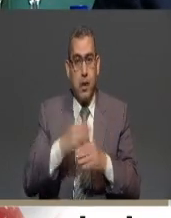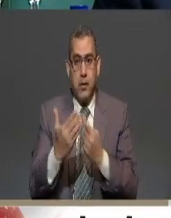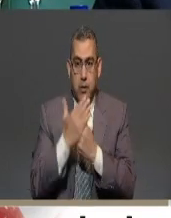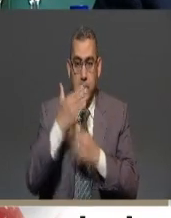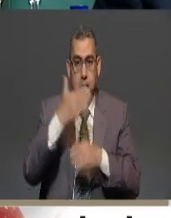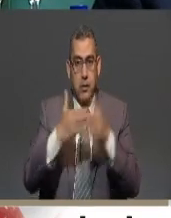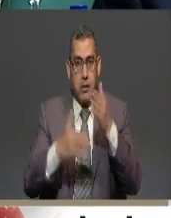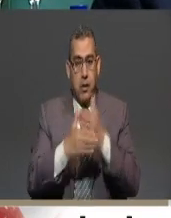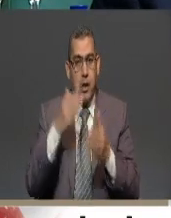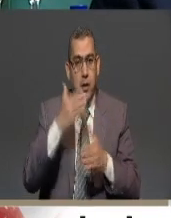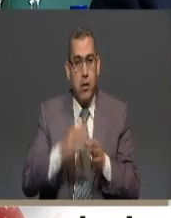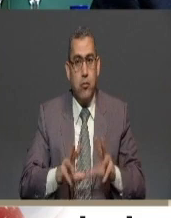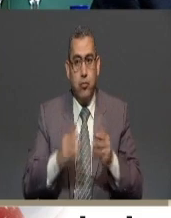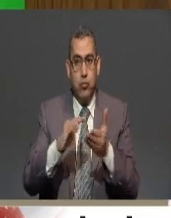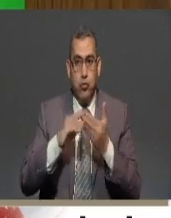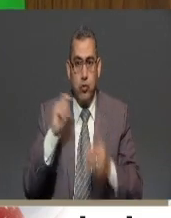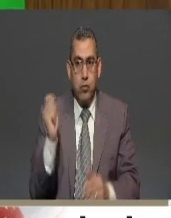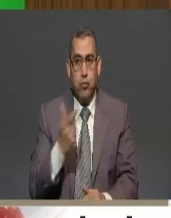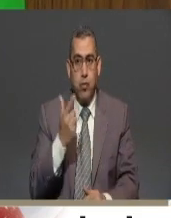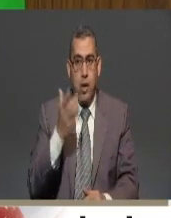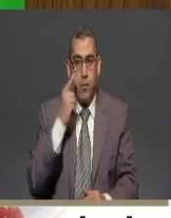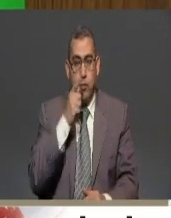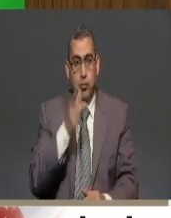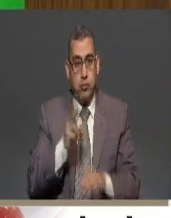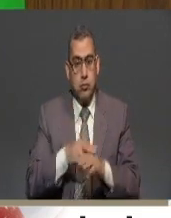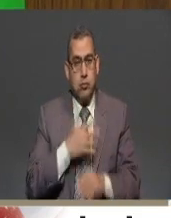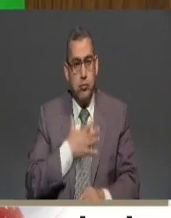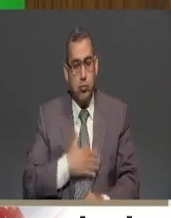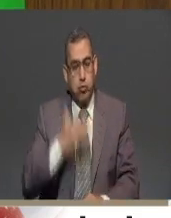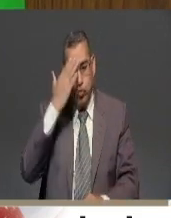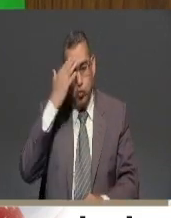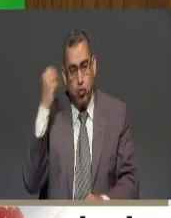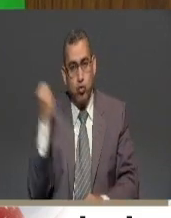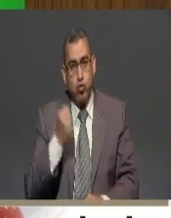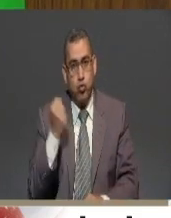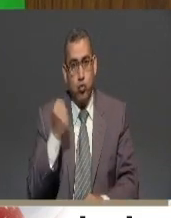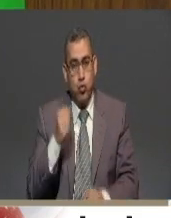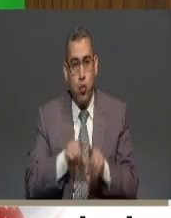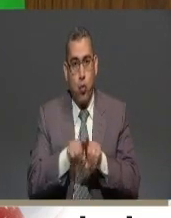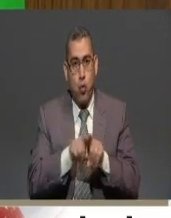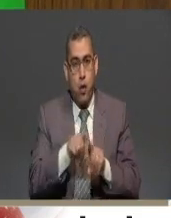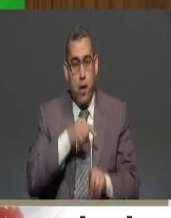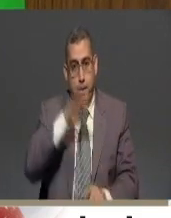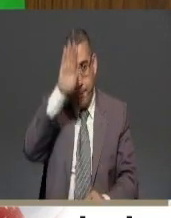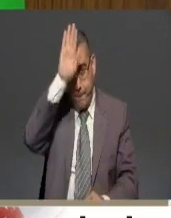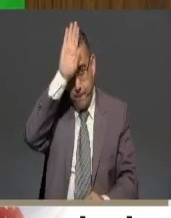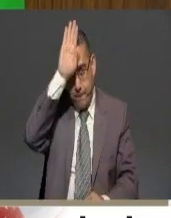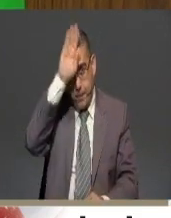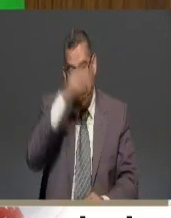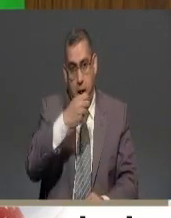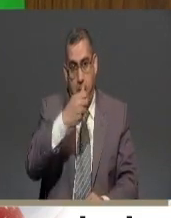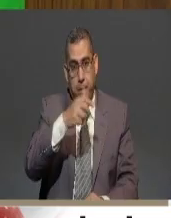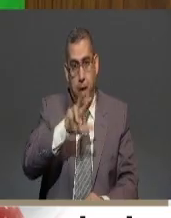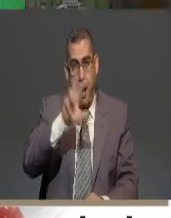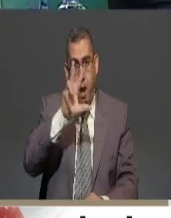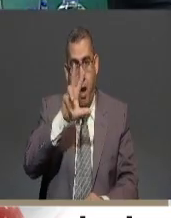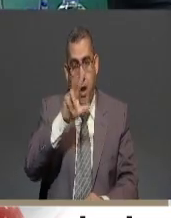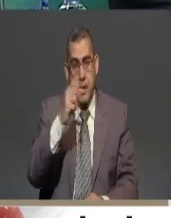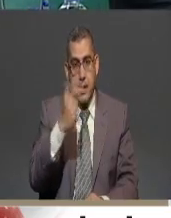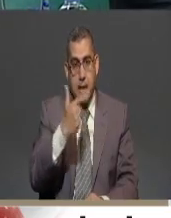غزة، كما أعبر عن بالغ الشكر لأخي جلالة الملك عبد الله الثاني